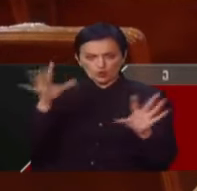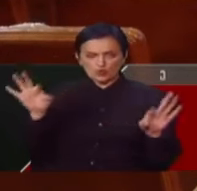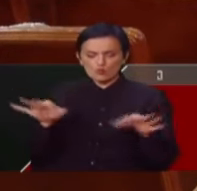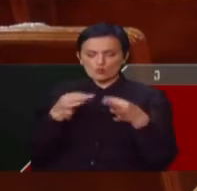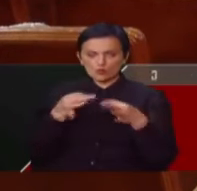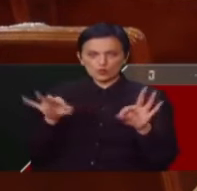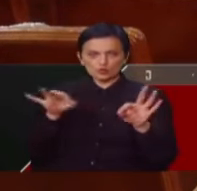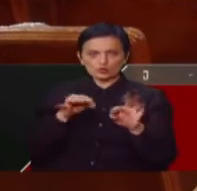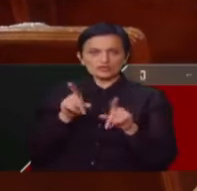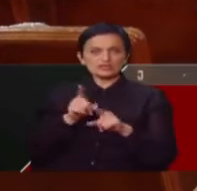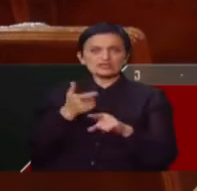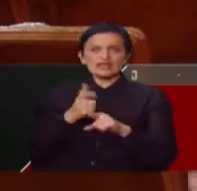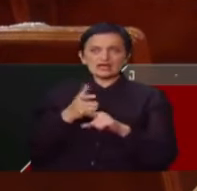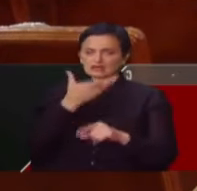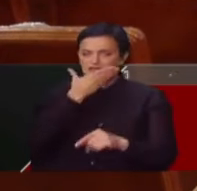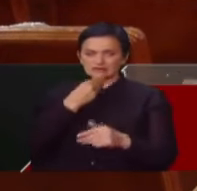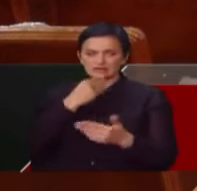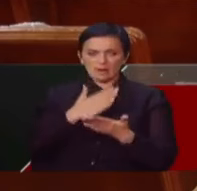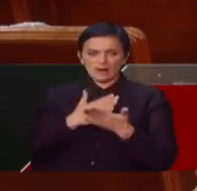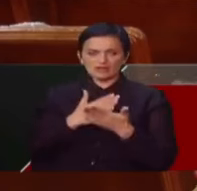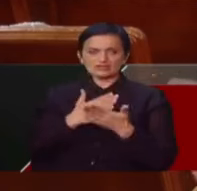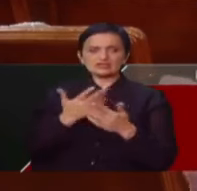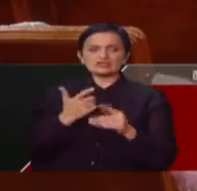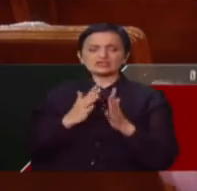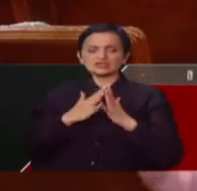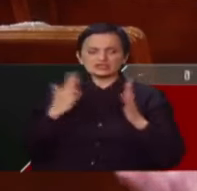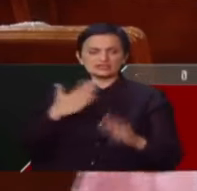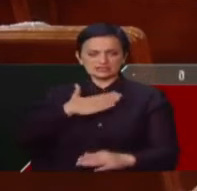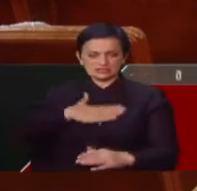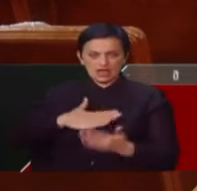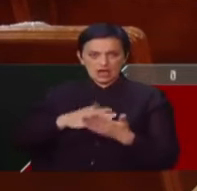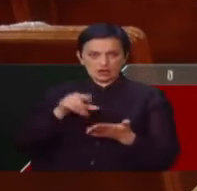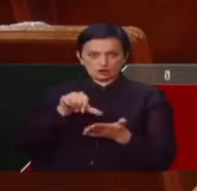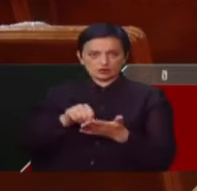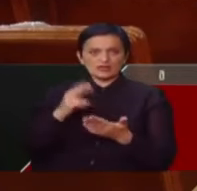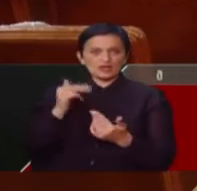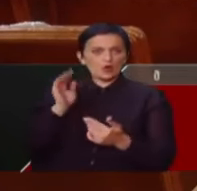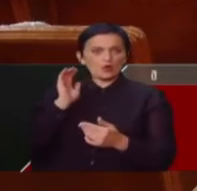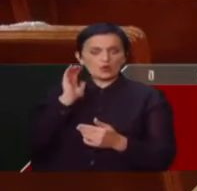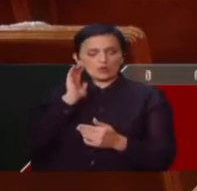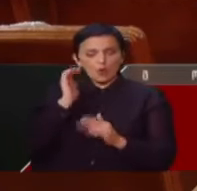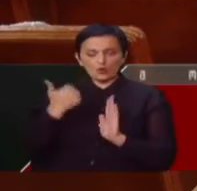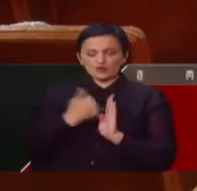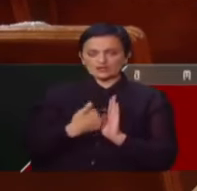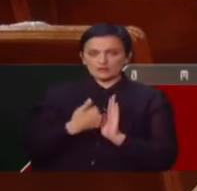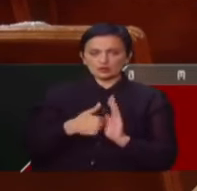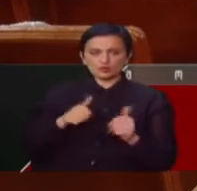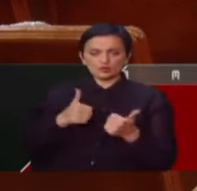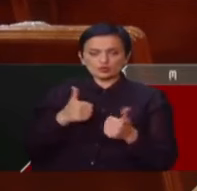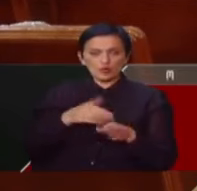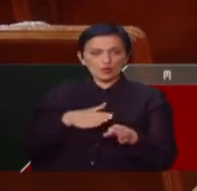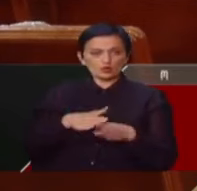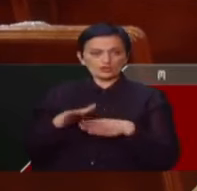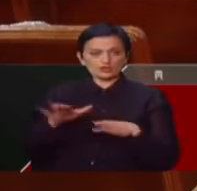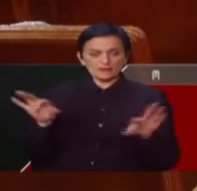ромелиц цармо удгенлад ламазия. Уагнсат сасиамоно ак опнада комплиментебис мусмина. Имис шесахеб, ту рогор